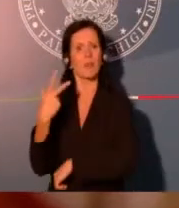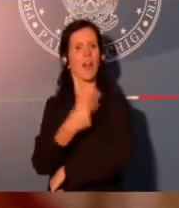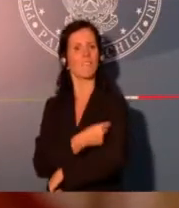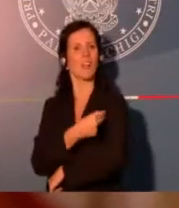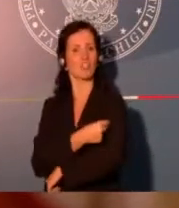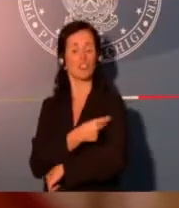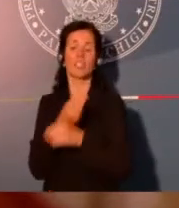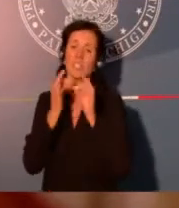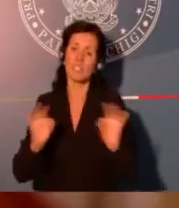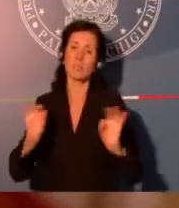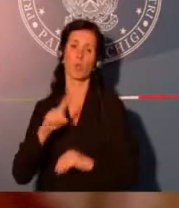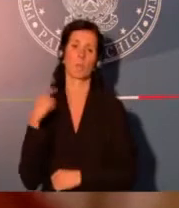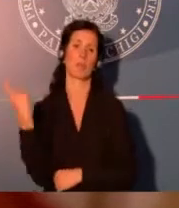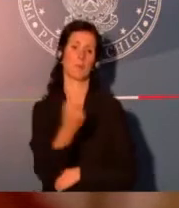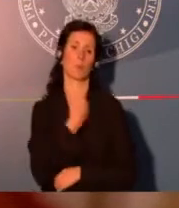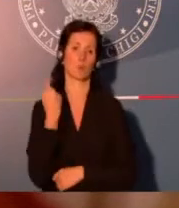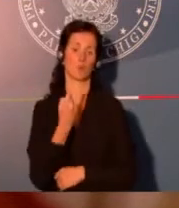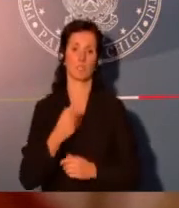per tutti noi.